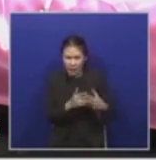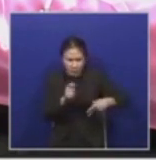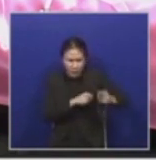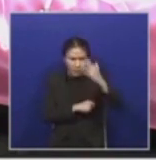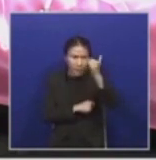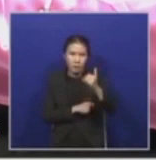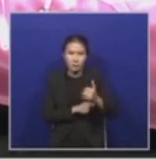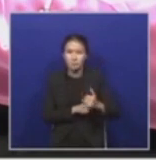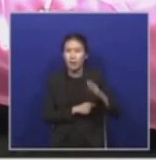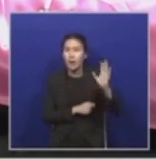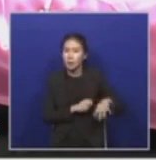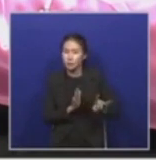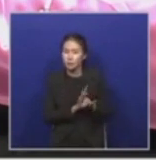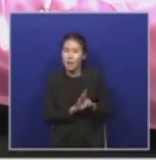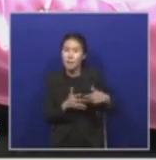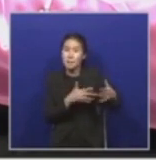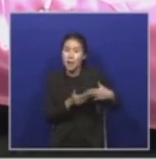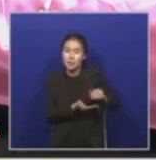ดท้ายก็ไปรวบไว้แล้วเดี๋ยวก็ไป